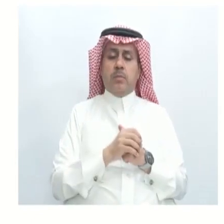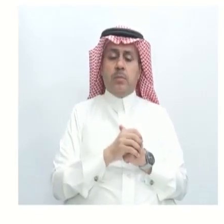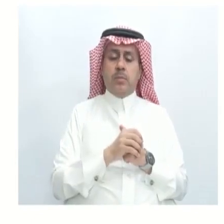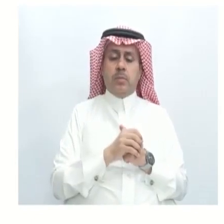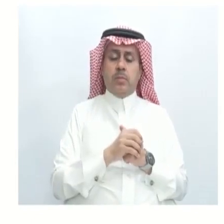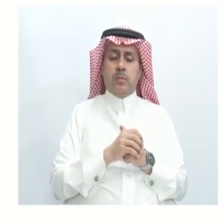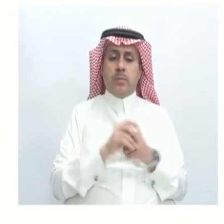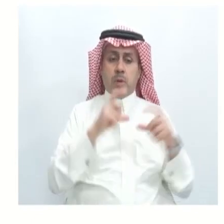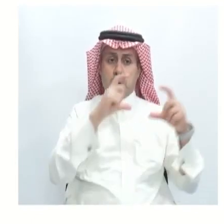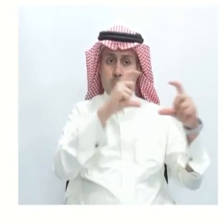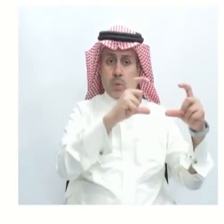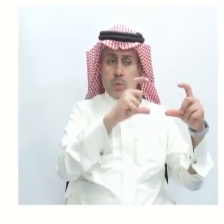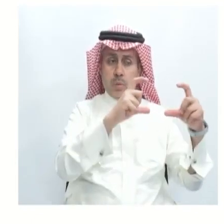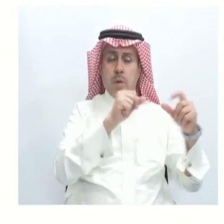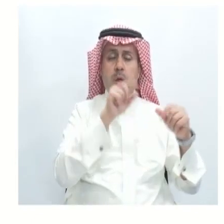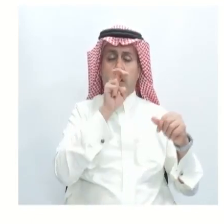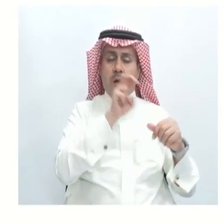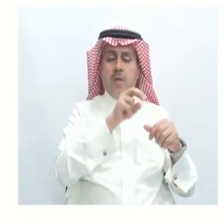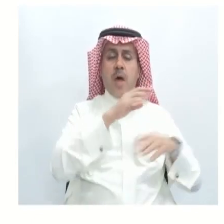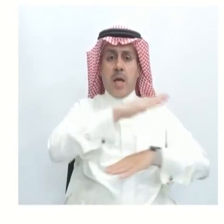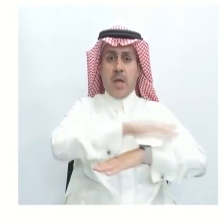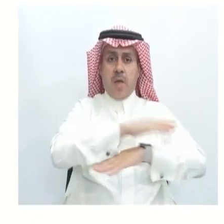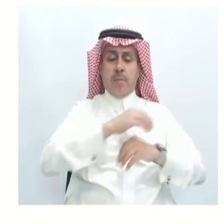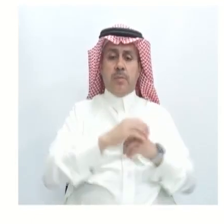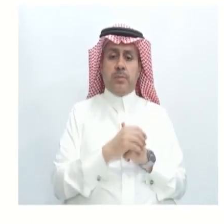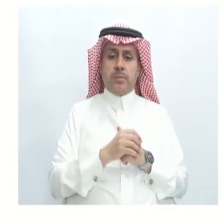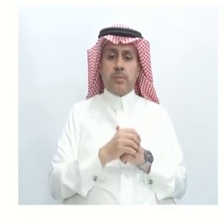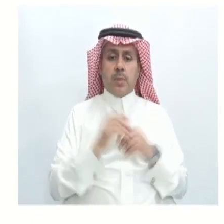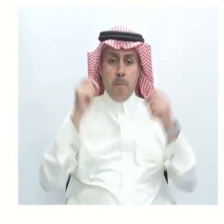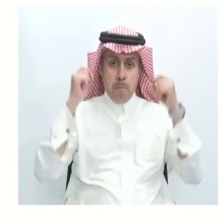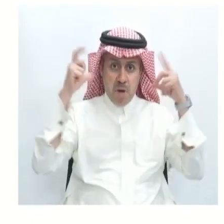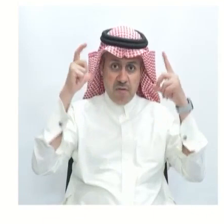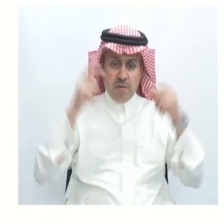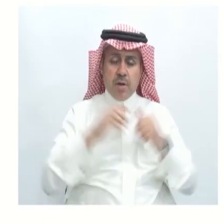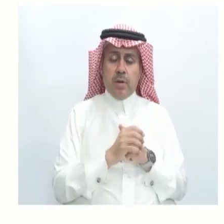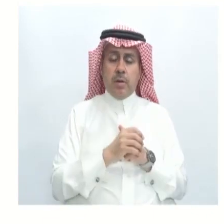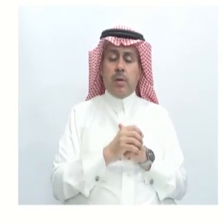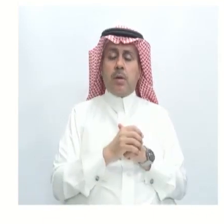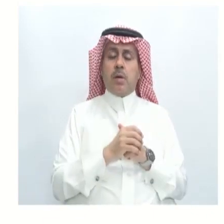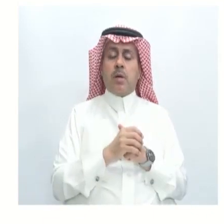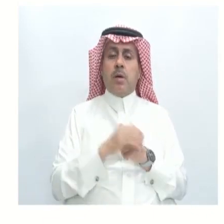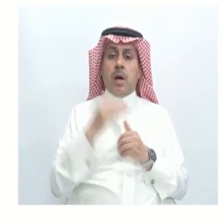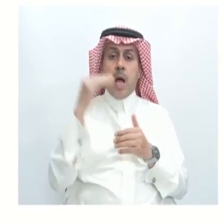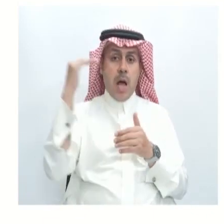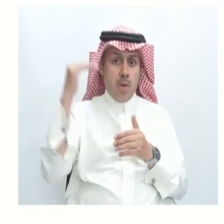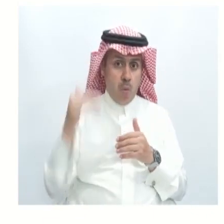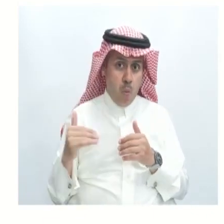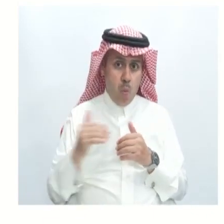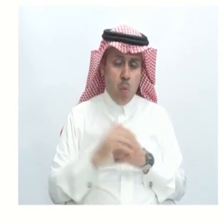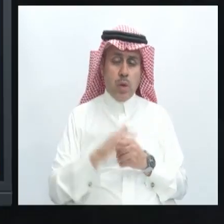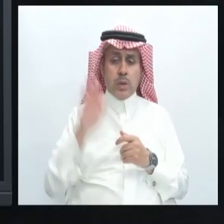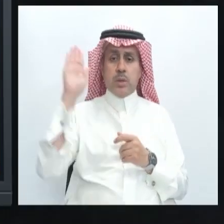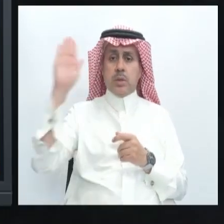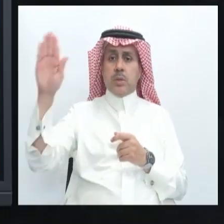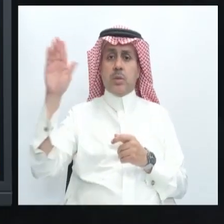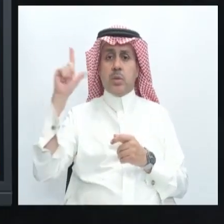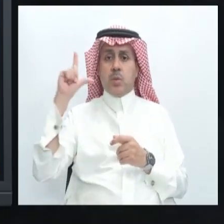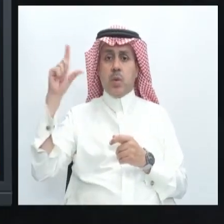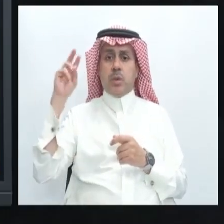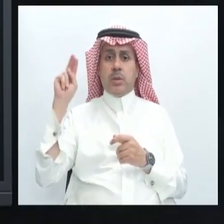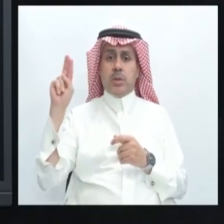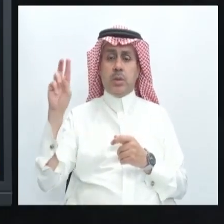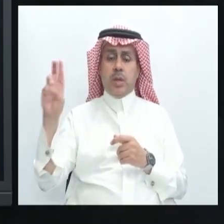هذا الباركود تستطيع النظر ومعرفه انواع السلطات الثلاث وهي السلطه